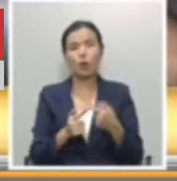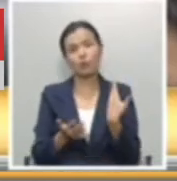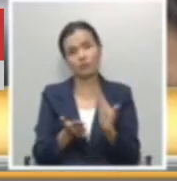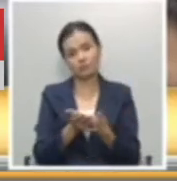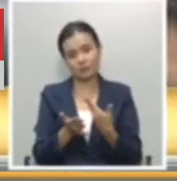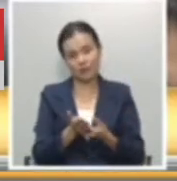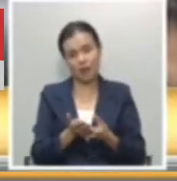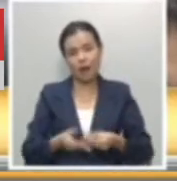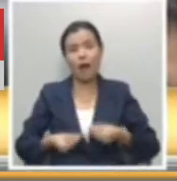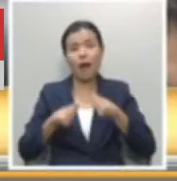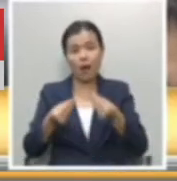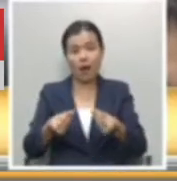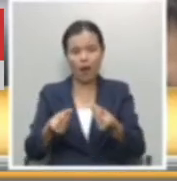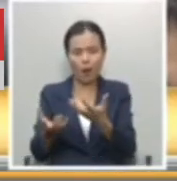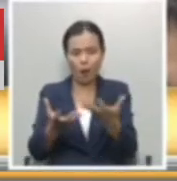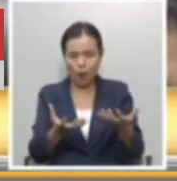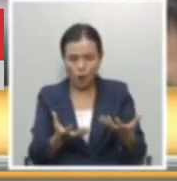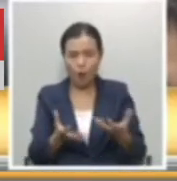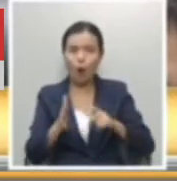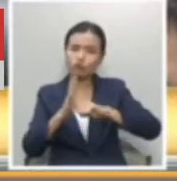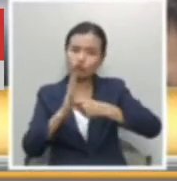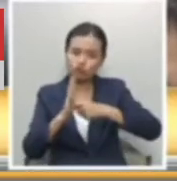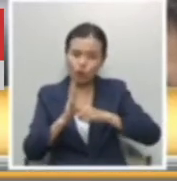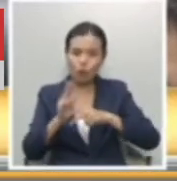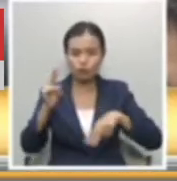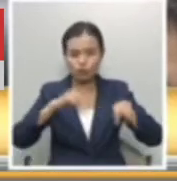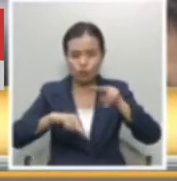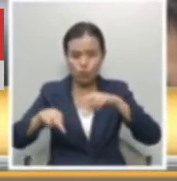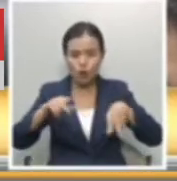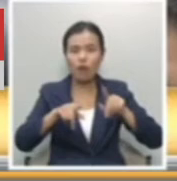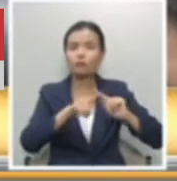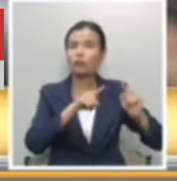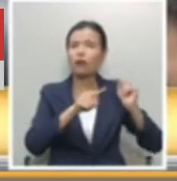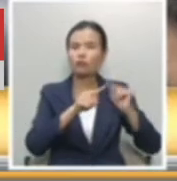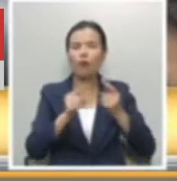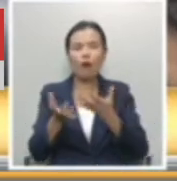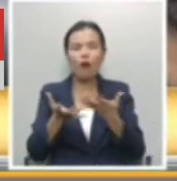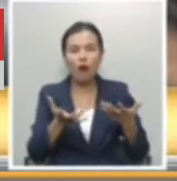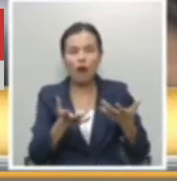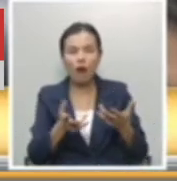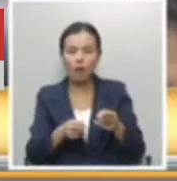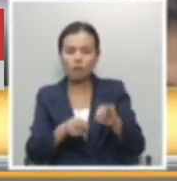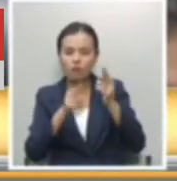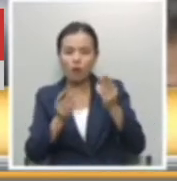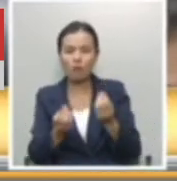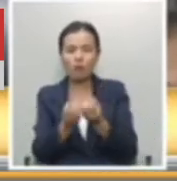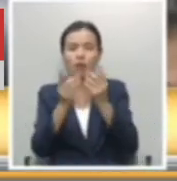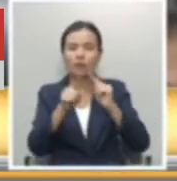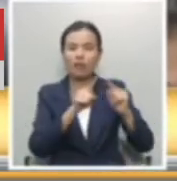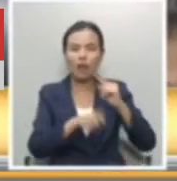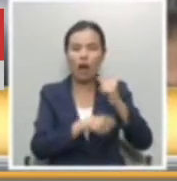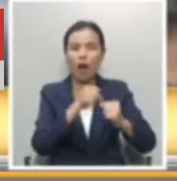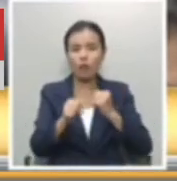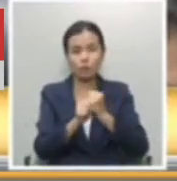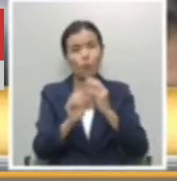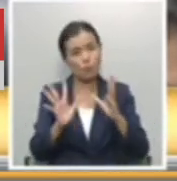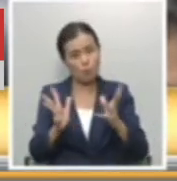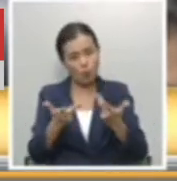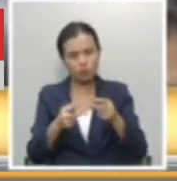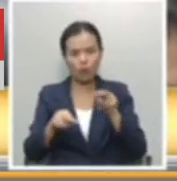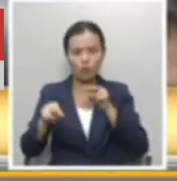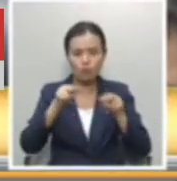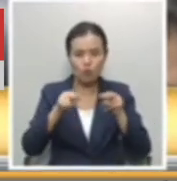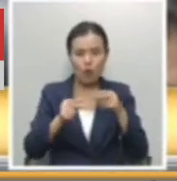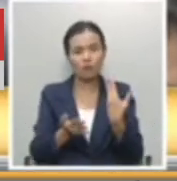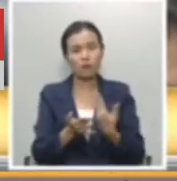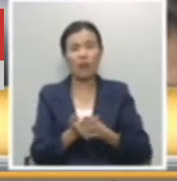โธปกรณ์เหล่านั้นไปจนกว่าอาวุธนั้นๆเนี่ยนะครับจะหมดอายุการใช้งานท่านประธ